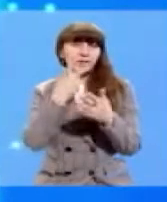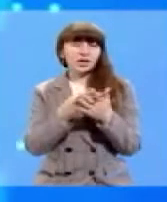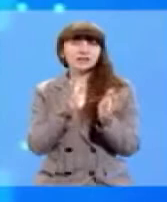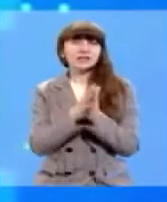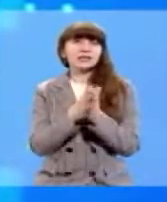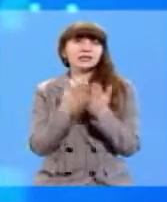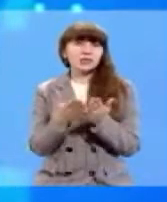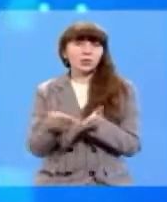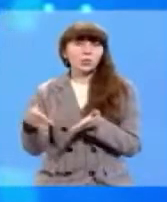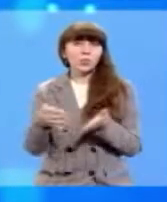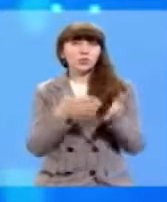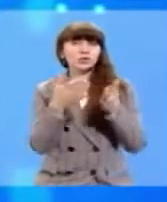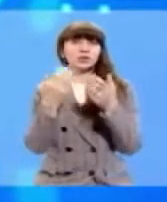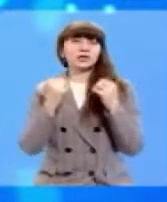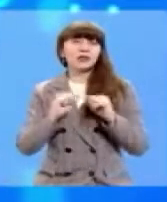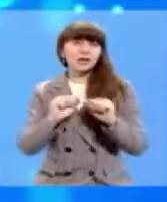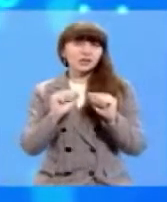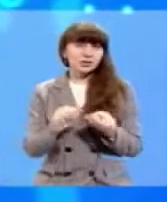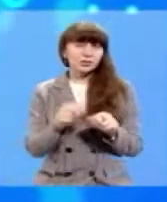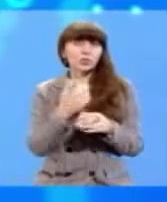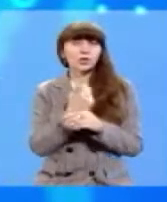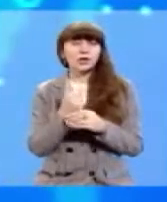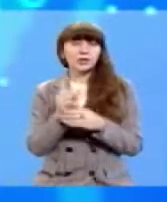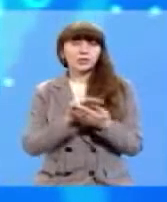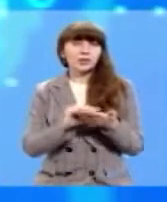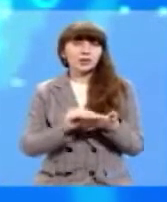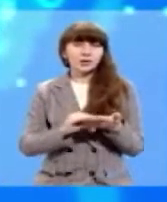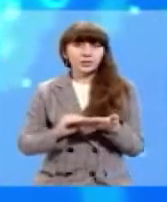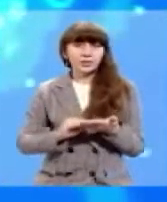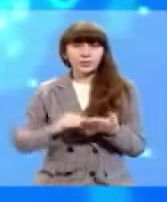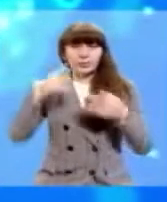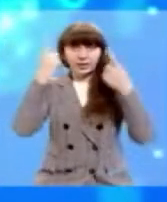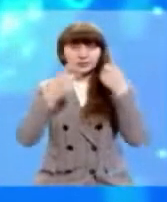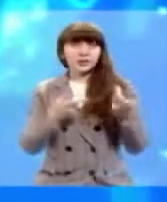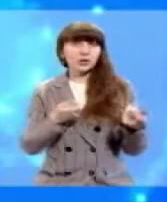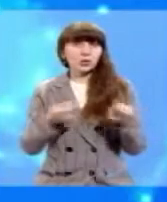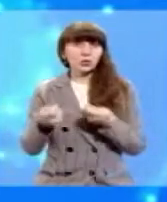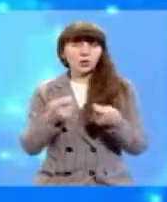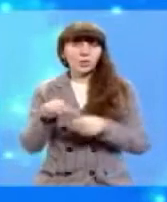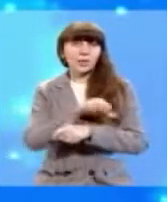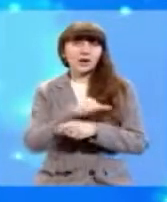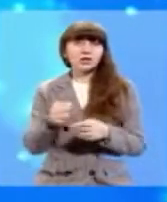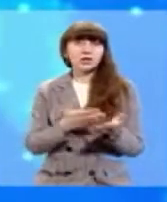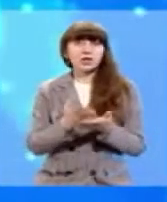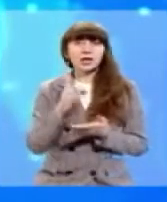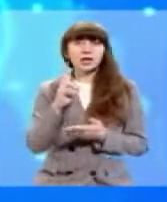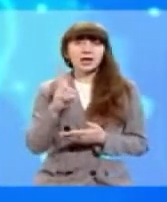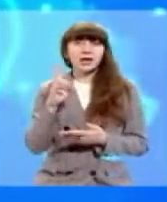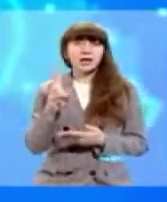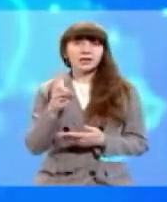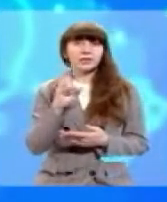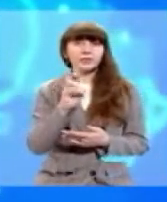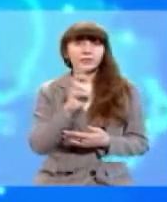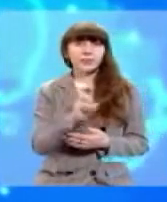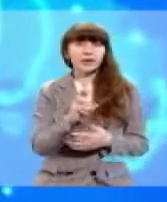қауіпсіздік комитеті шекара қызметі басшылығының бастамасымен дайындалған басылым 8 жыл бойы тәжік-ауған шекарасында ТМД-ның оңтүстік